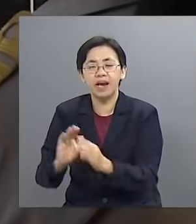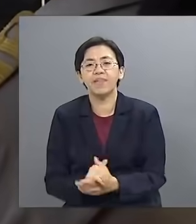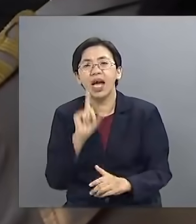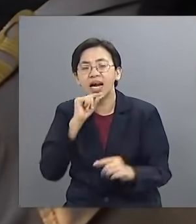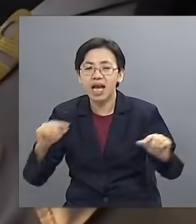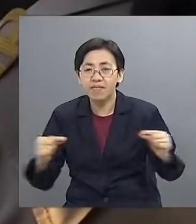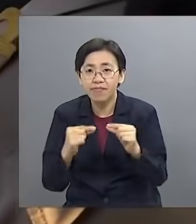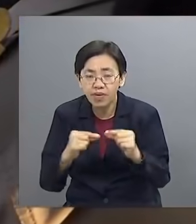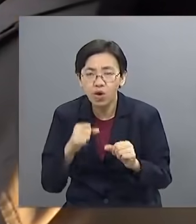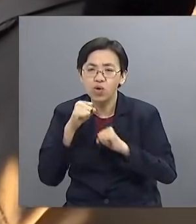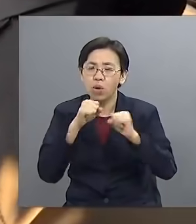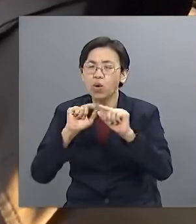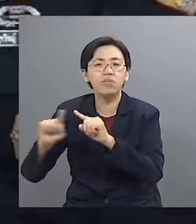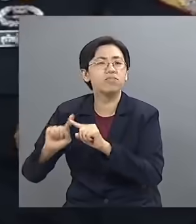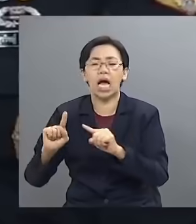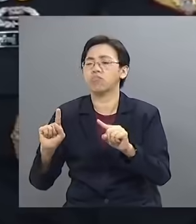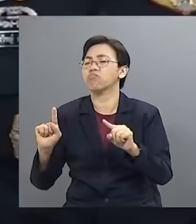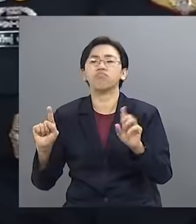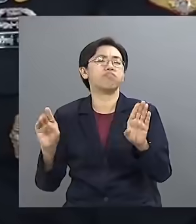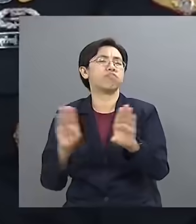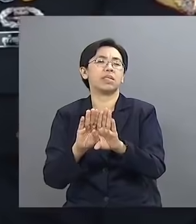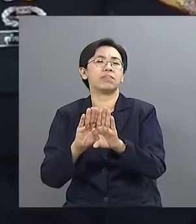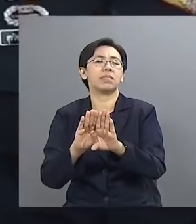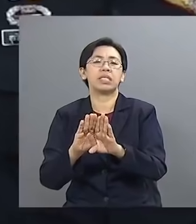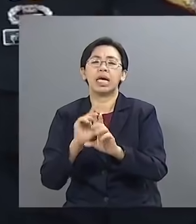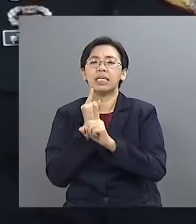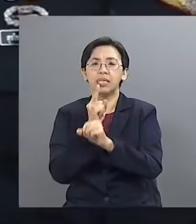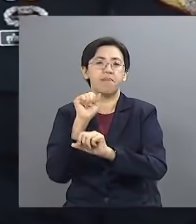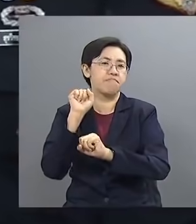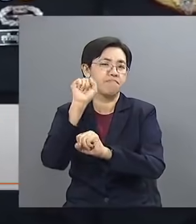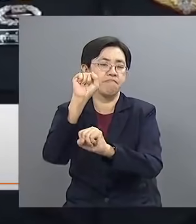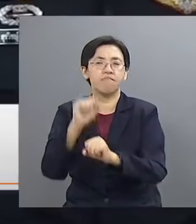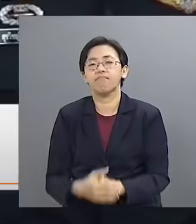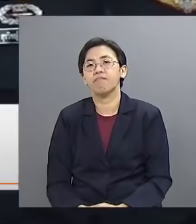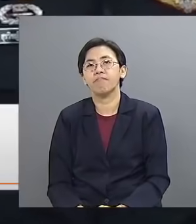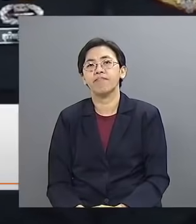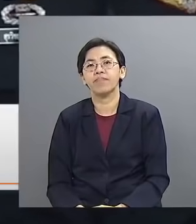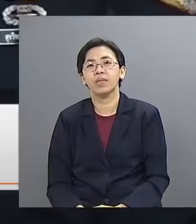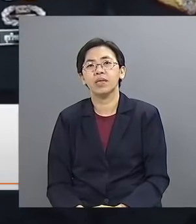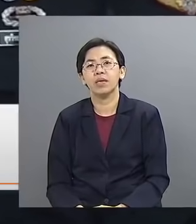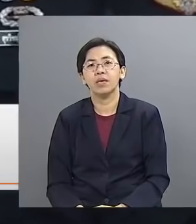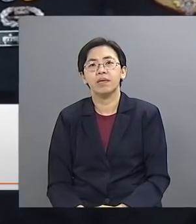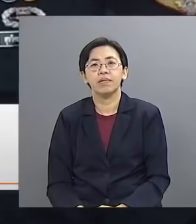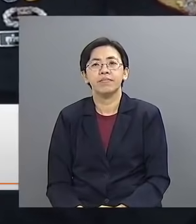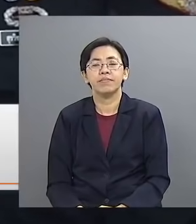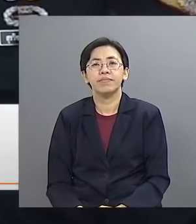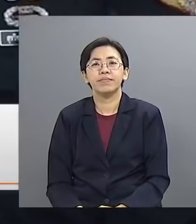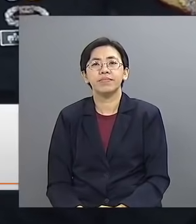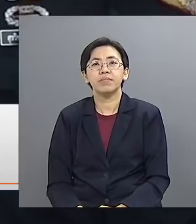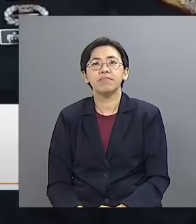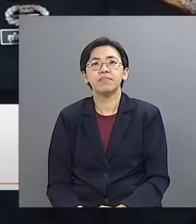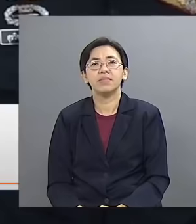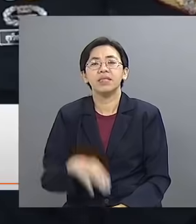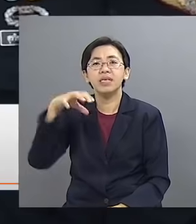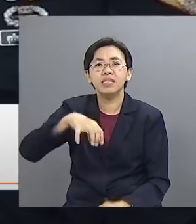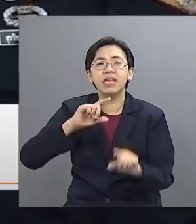เช่นเดียวกันตามประกาศค่ะ สถานบริการต่างๆนะครับสถานบริการหรือสถานประกอบการนะครับ